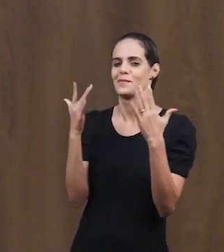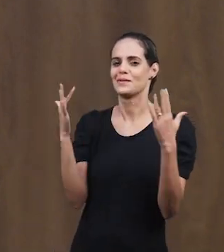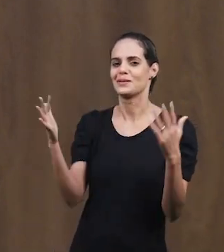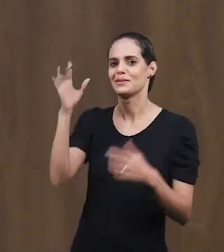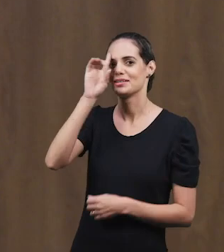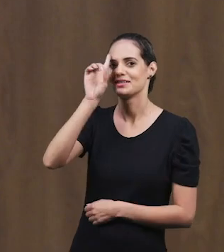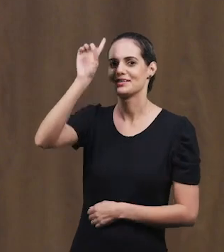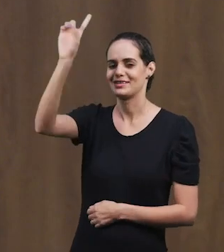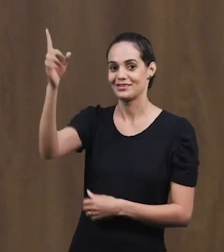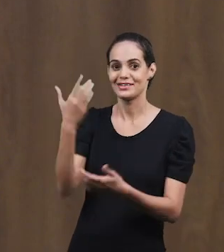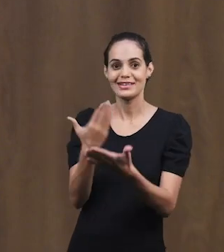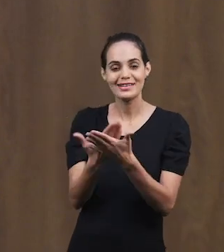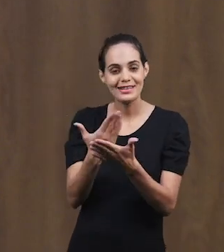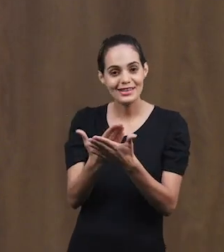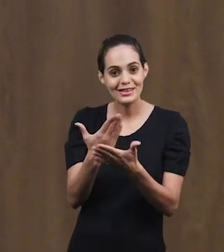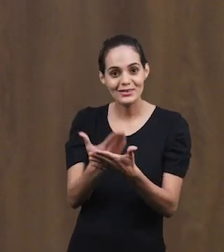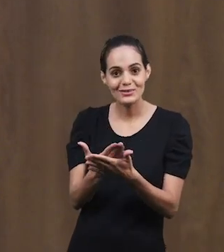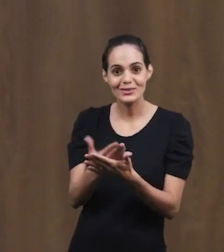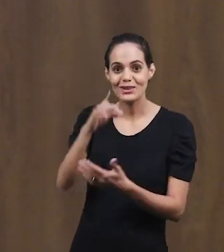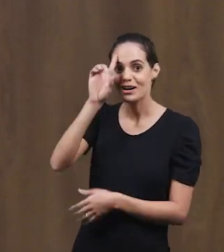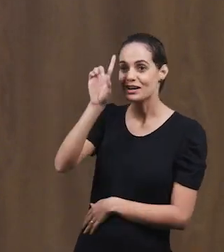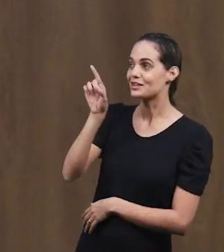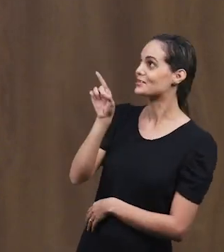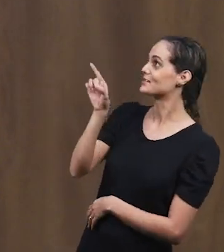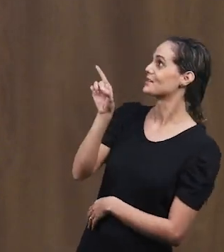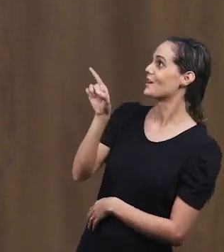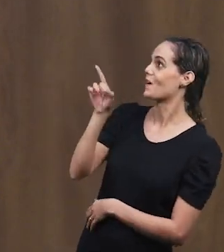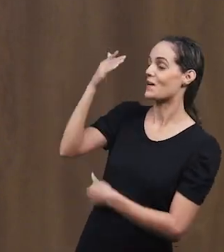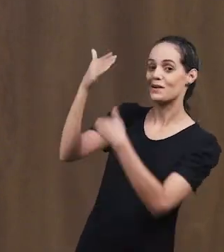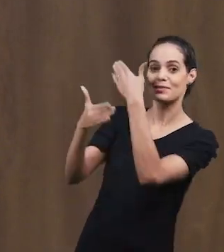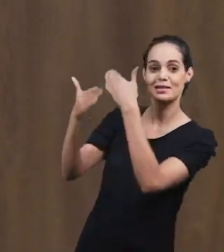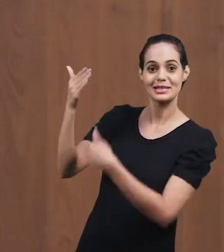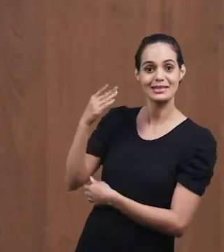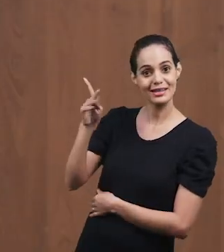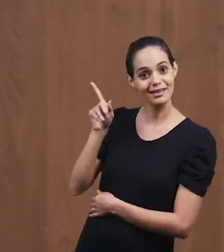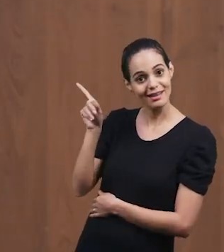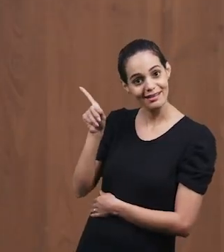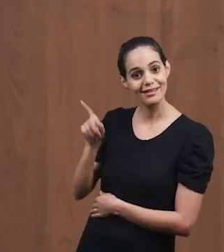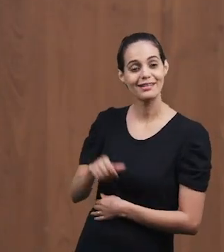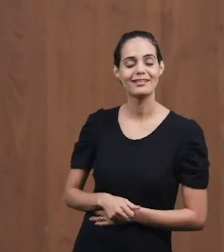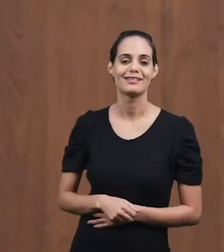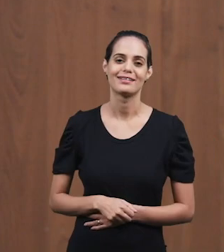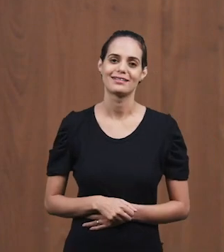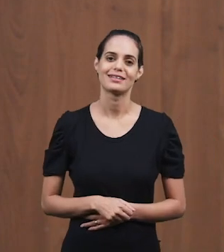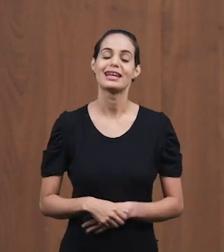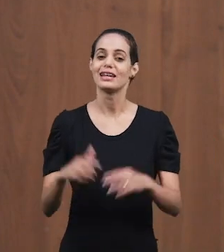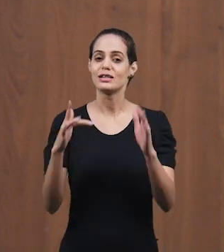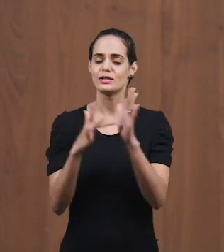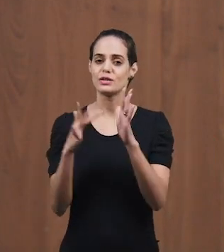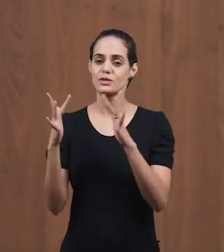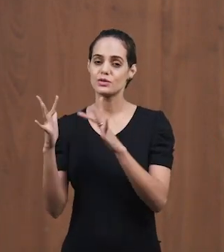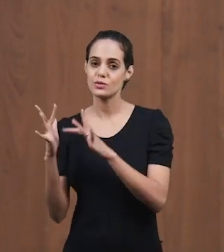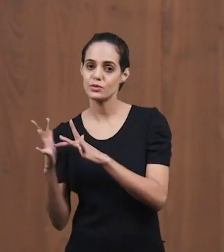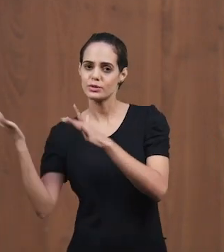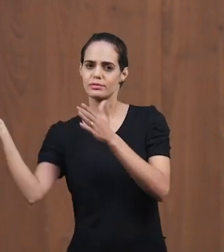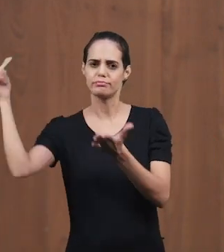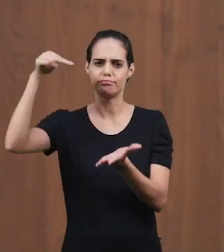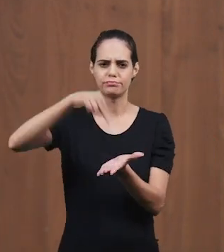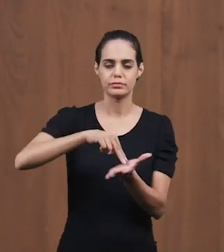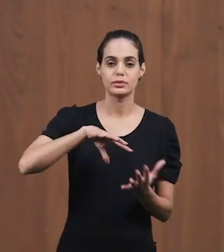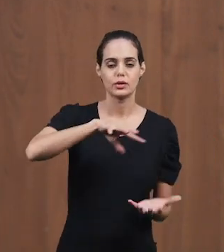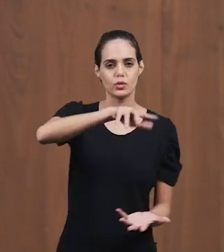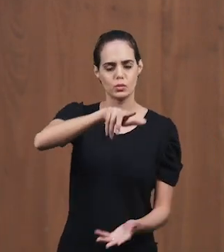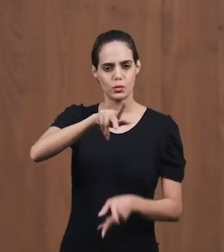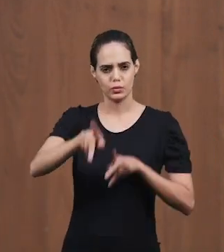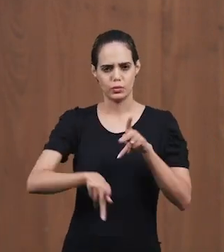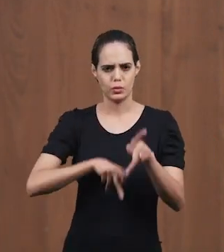étude, Dieu veut nous amener vers cet endroit, vers sa présence. Quand Jésus est venu à ce monde,